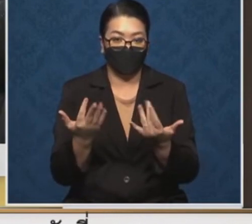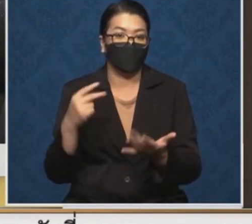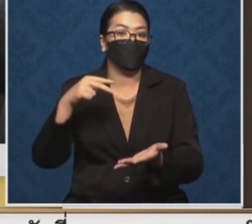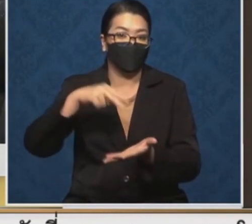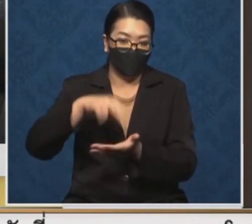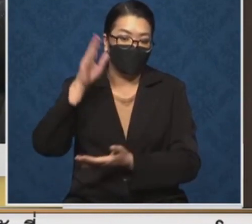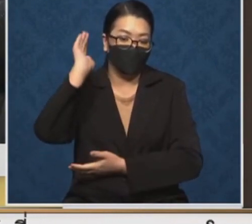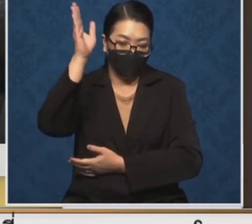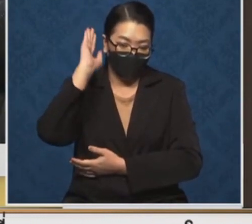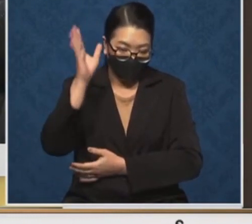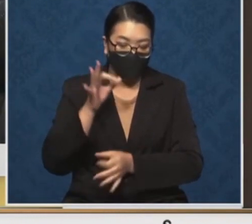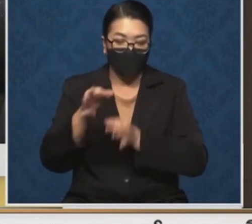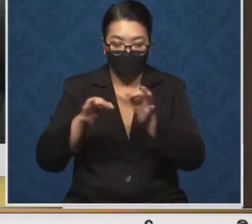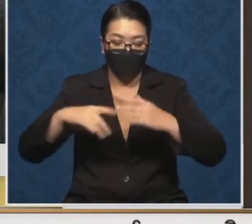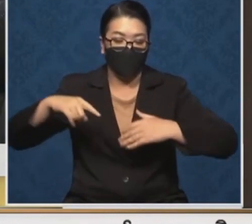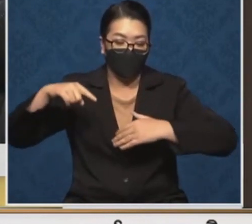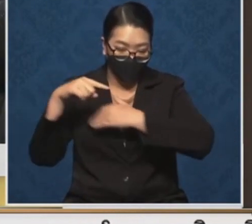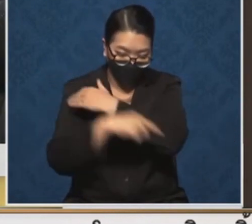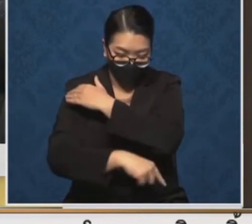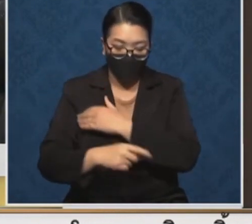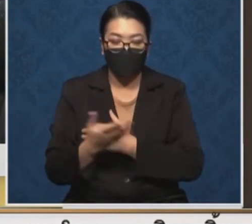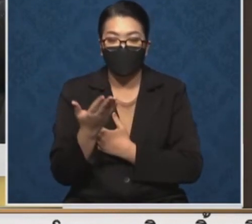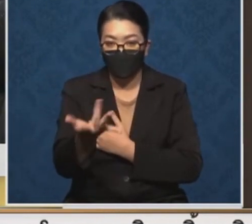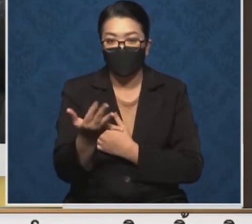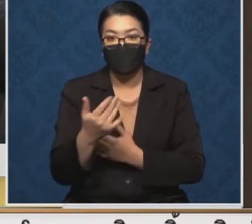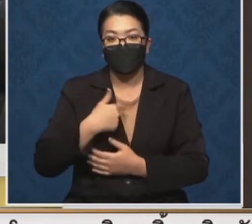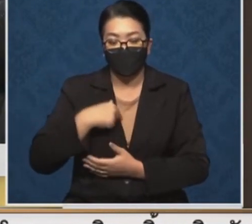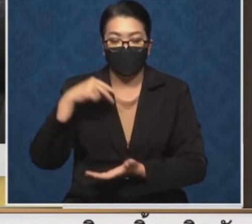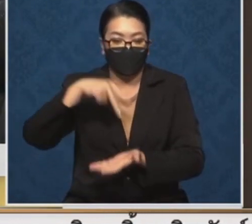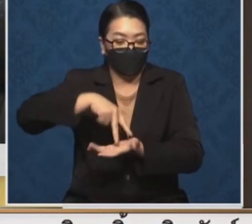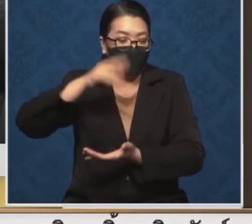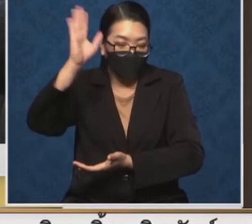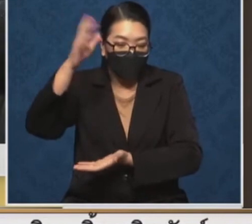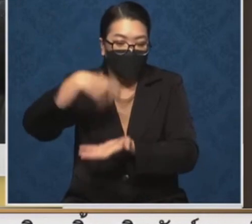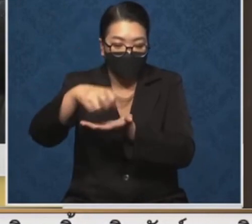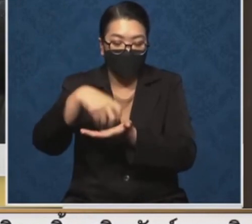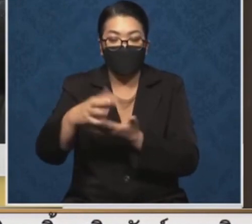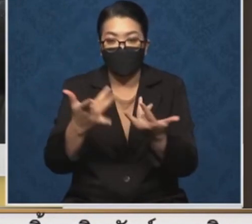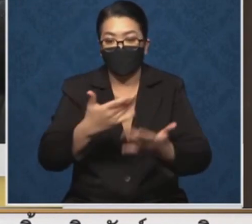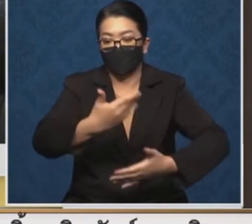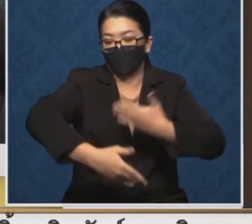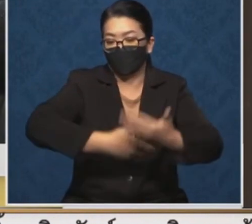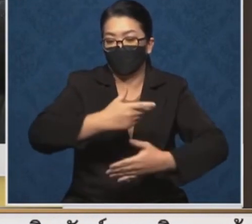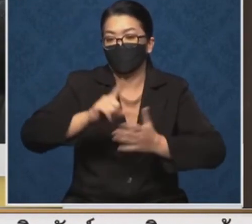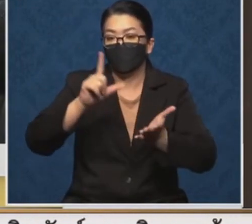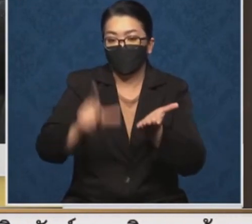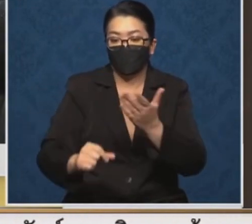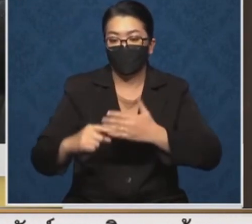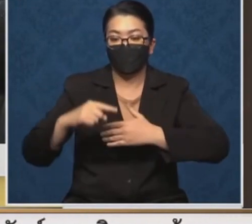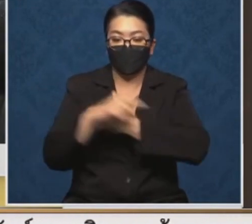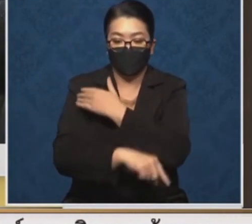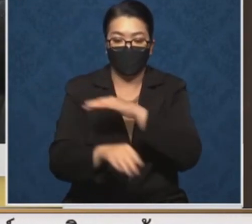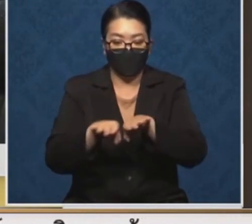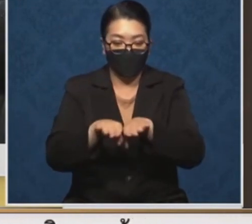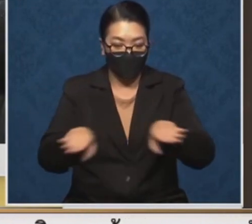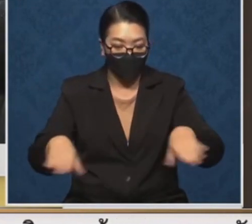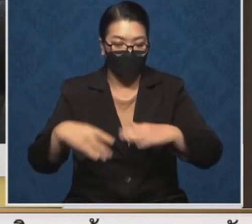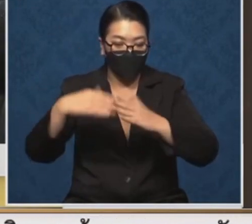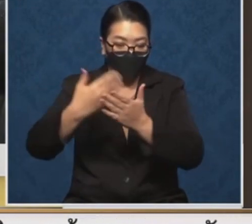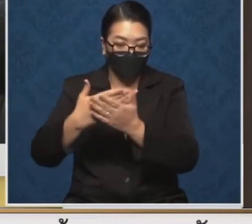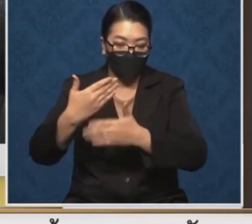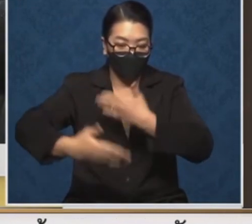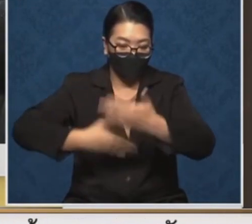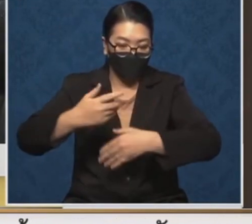คดีทุจริตเชิงนโยบายขายต่ำกว่าราคามาตรฐานที่ควรจะเป็น